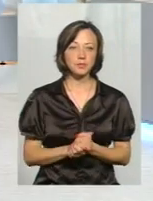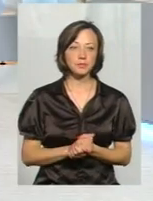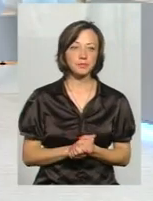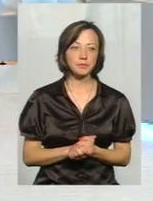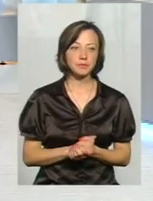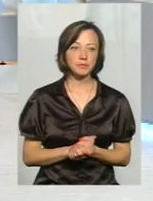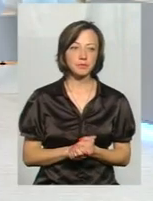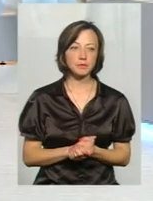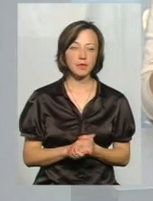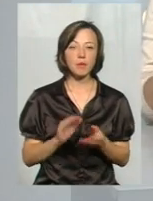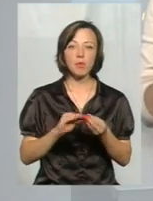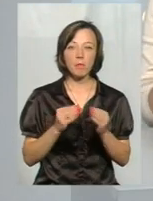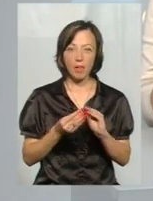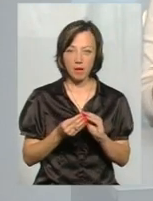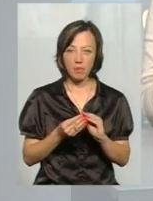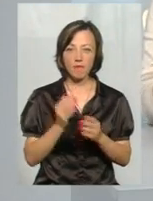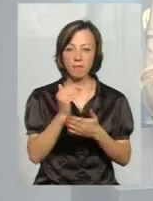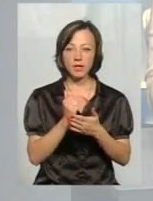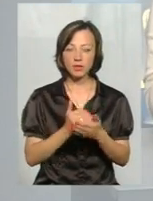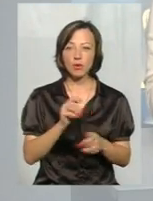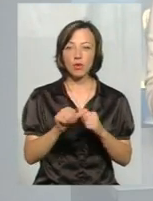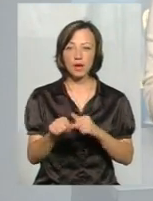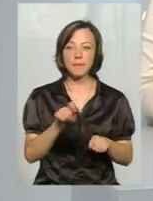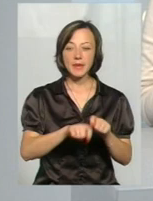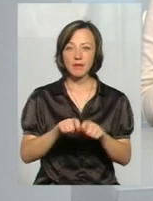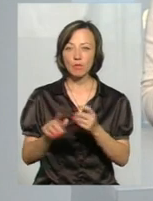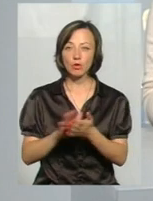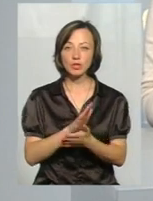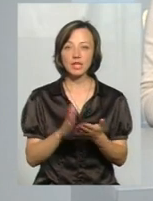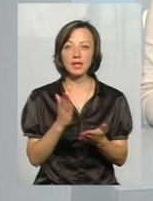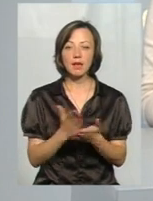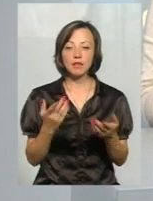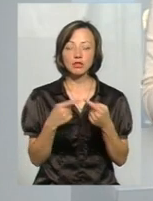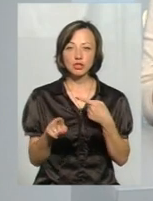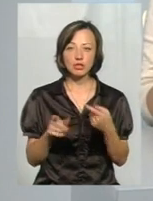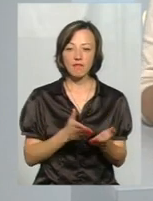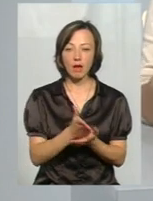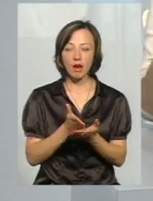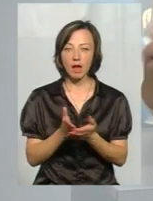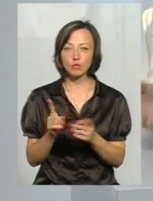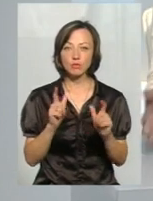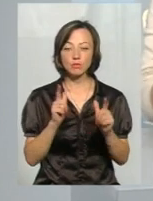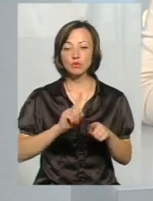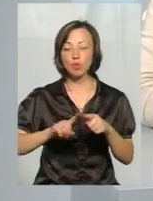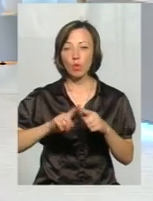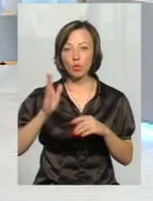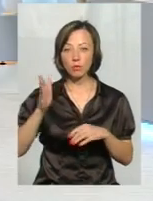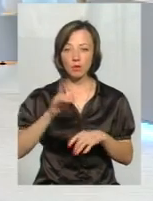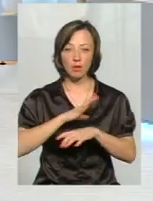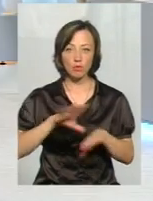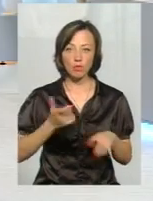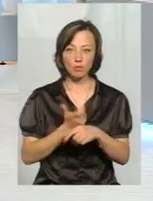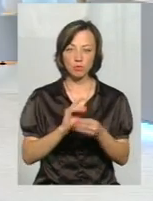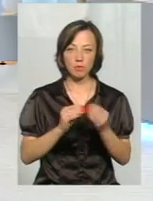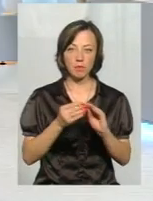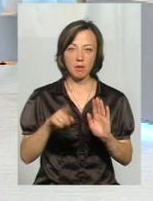виходить в мережі. Окрім перевірки і прочистки, є якісь інші варіанти, аби згодом не було більше